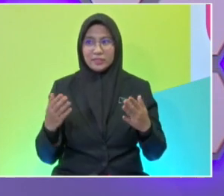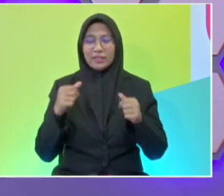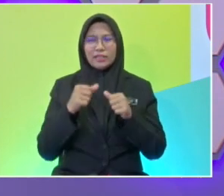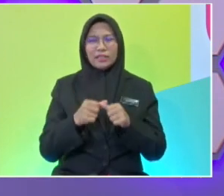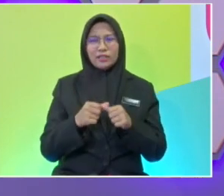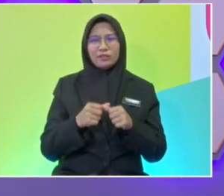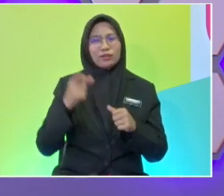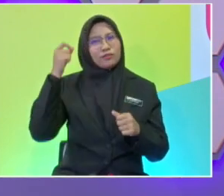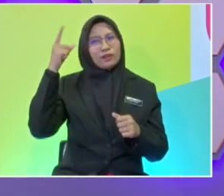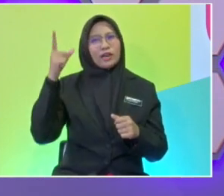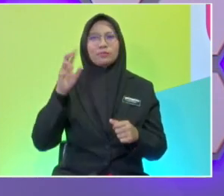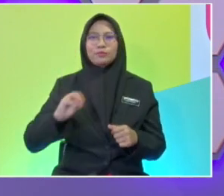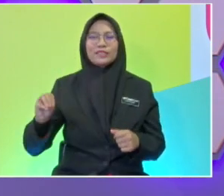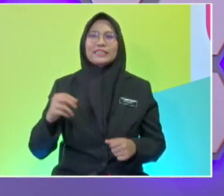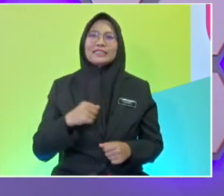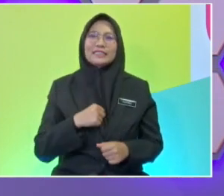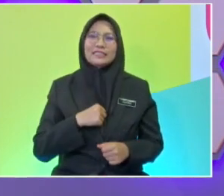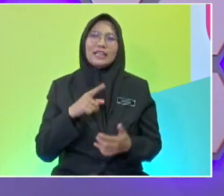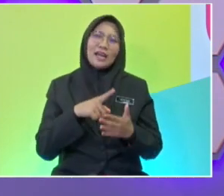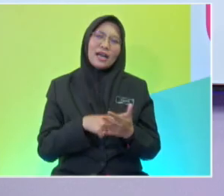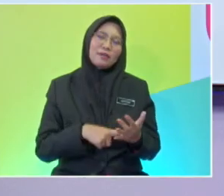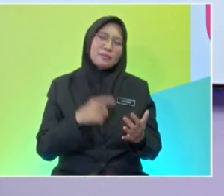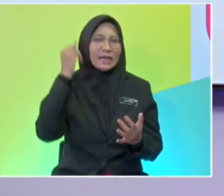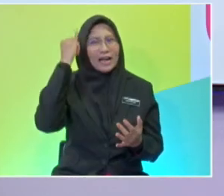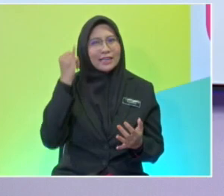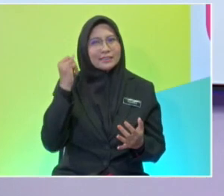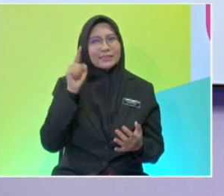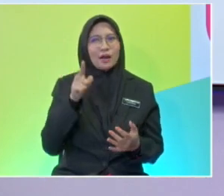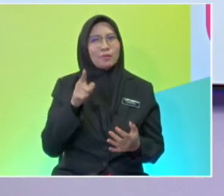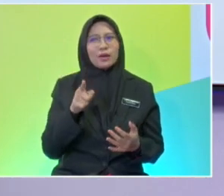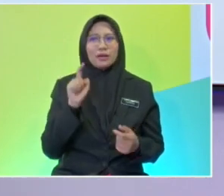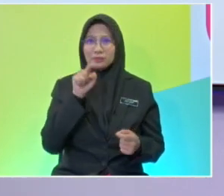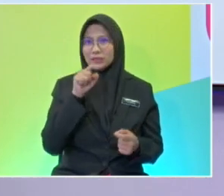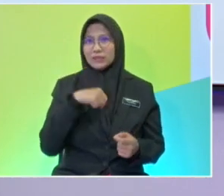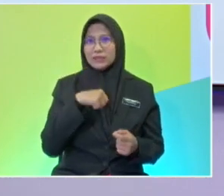apa yang murid-mulih lontahkan dekat jawaban tuhan berdasarkan